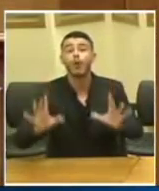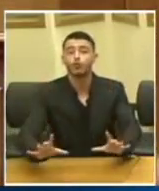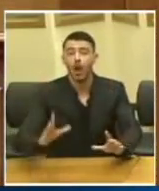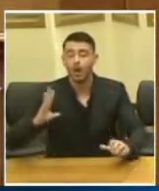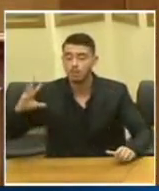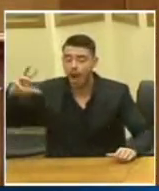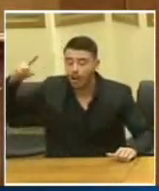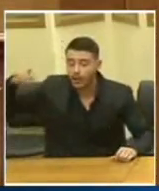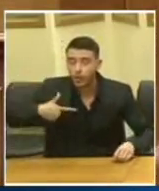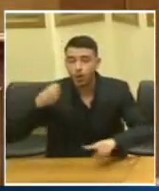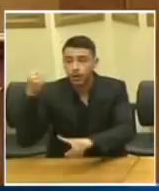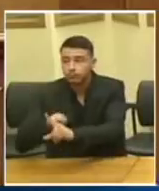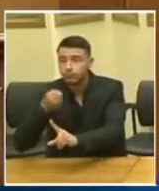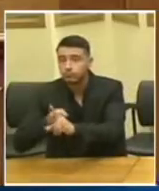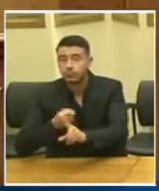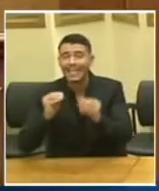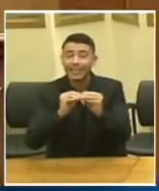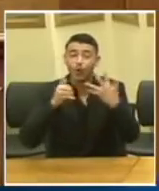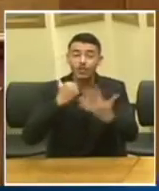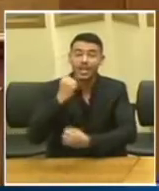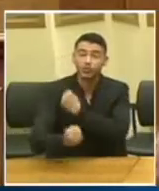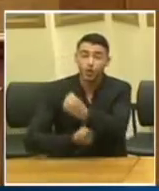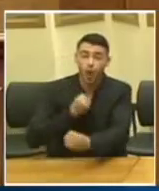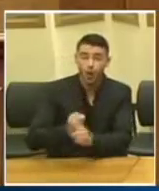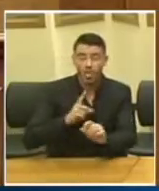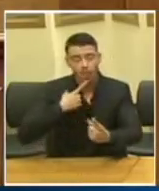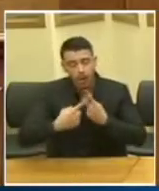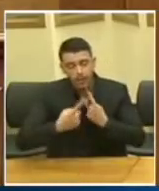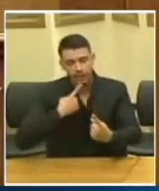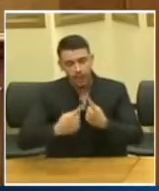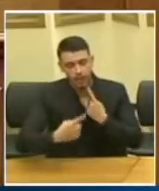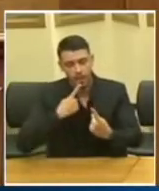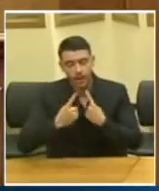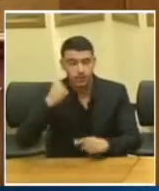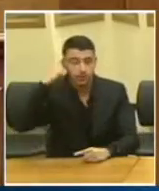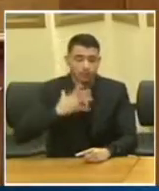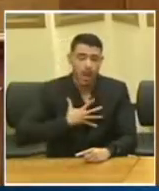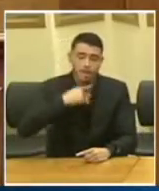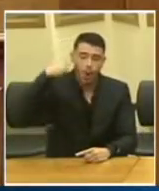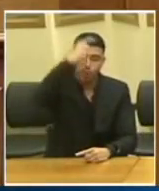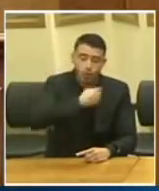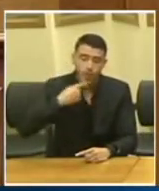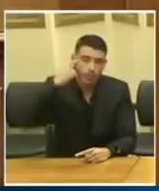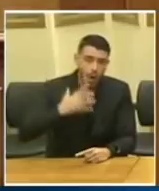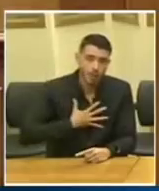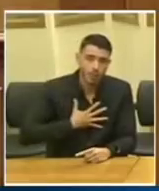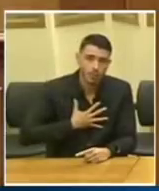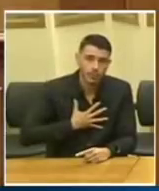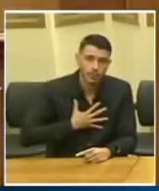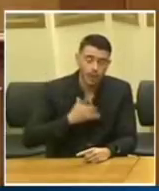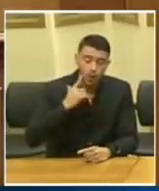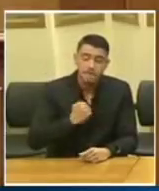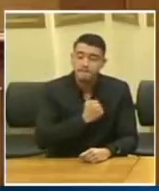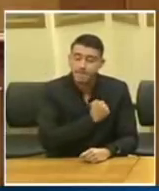στα 26 χρόνια που γίνονται διαπραγματεύσεις για το θέμα αυτό, και κατά την προσωπική μου εκτίμηση, που είναι αρκετά άλλη άποψη, θεωρώ ότι είναι το